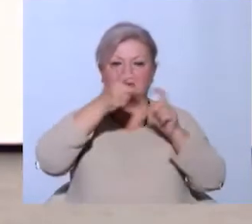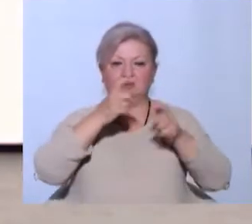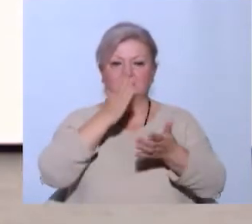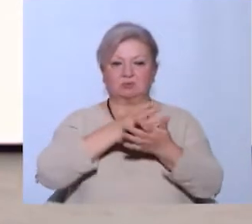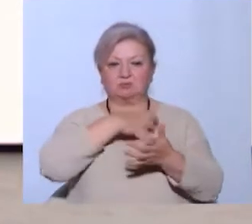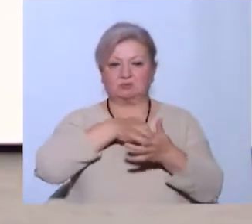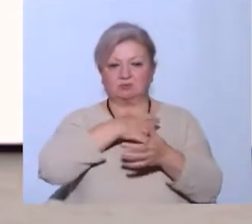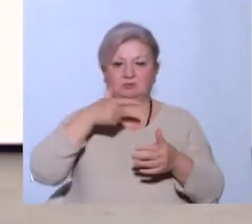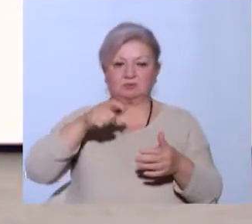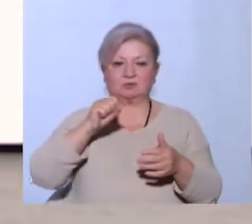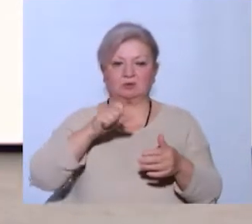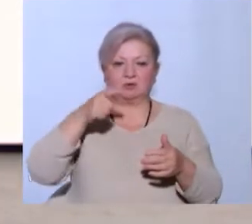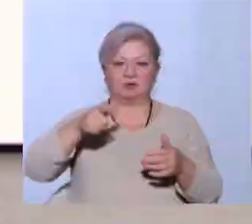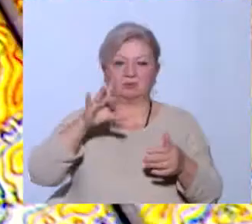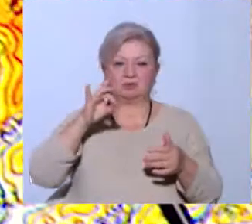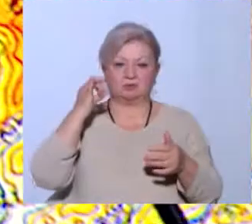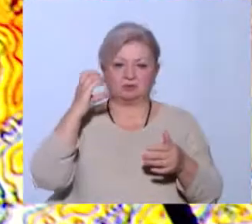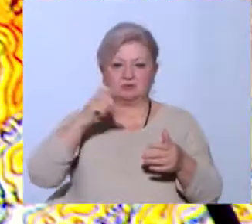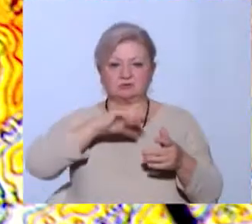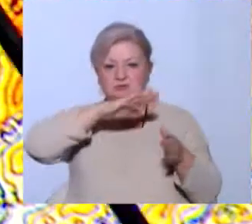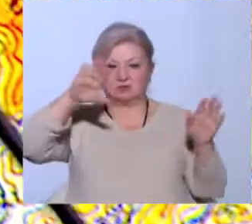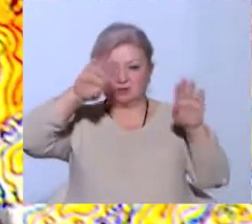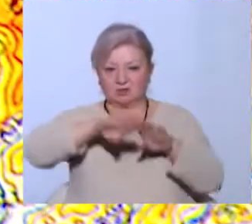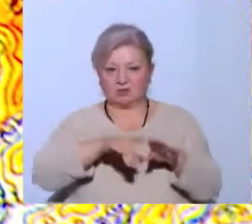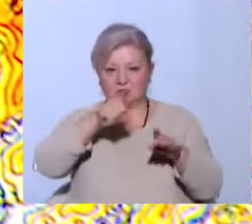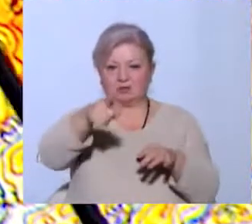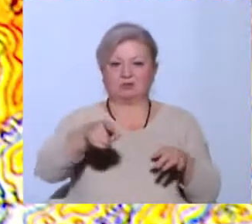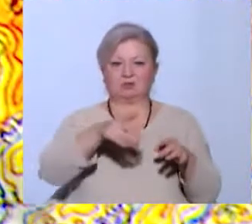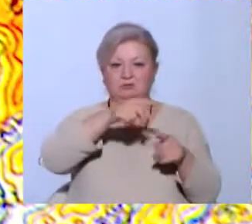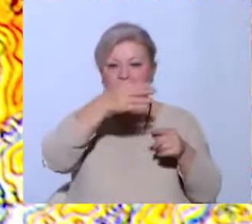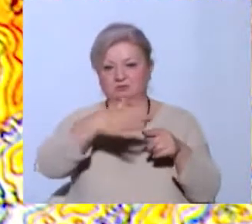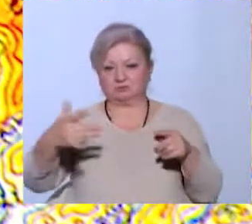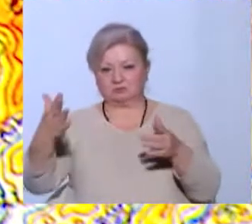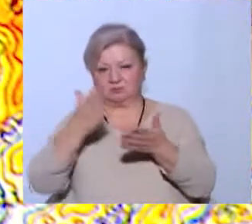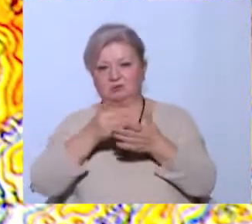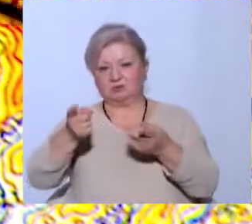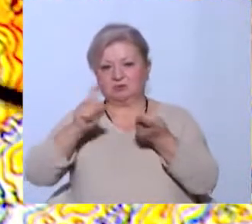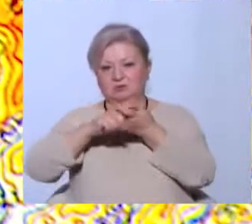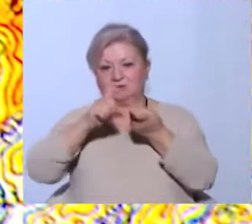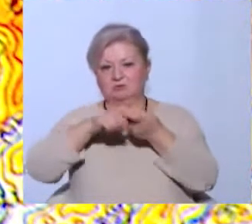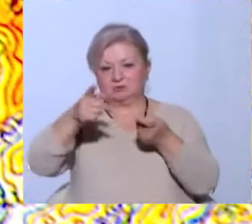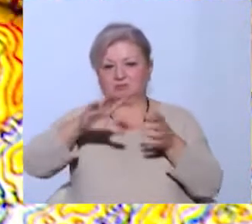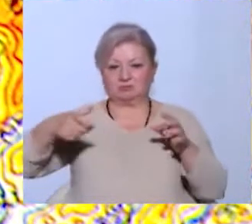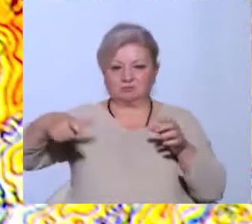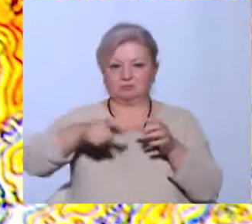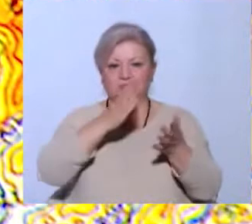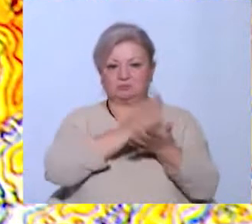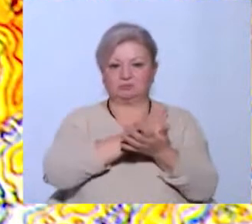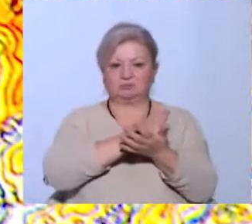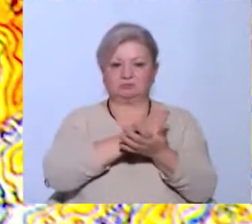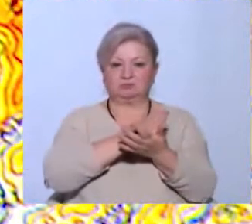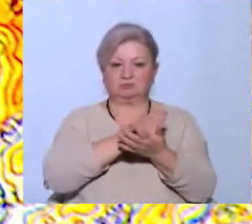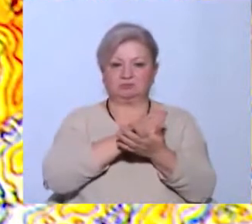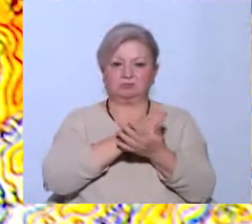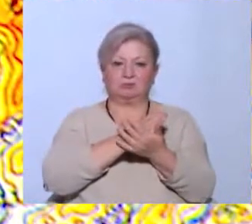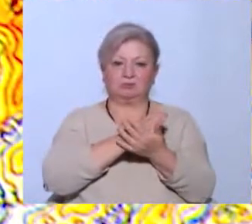ქედი, ბზიფის ქედი, ჩხალთისა და კოდორის ქედები, რომელნიც შესაბამისად მდინარეთა ხეობებით არის